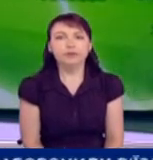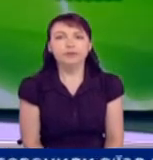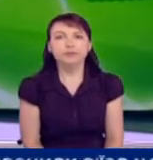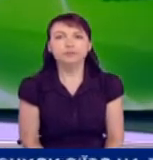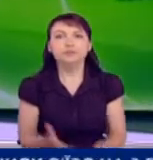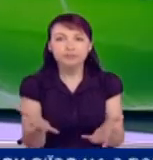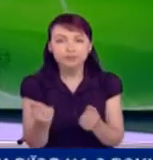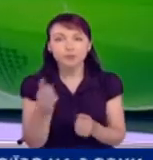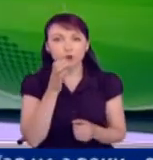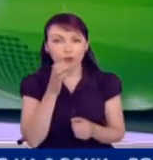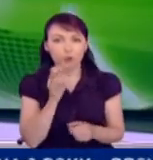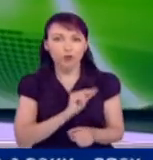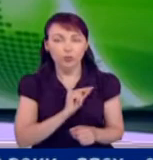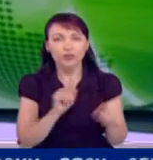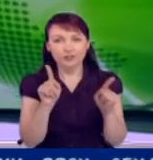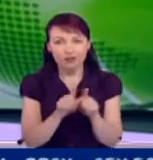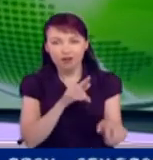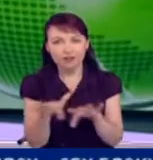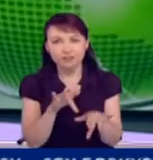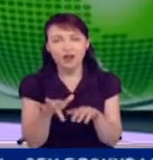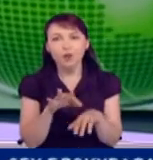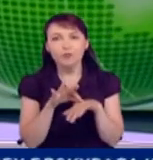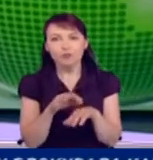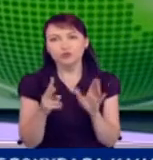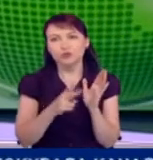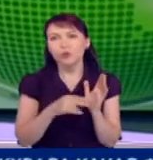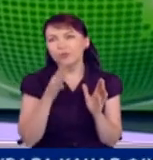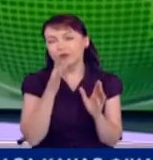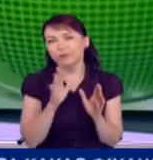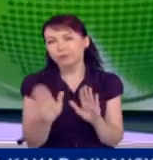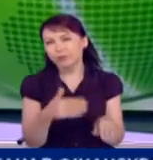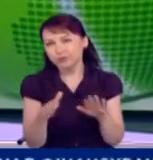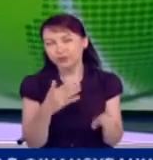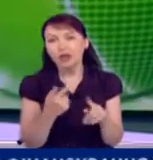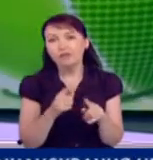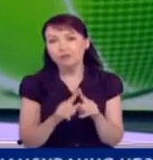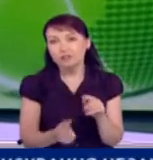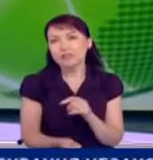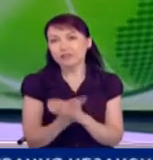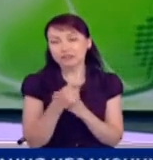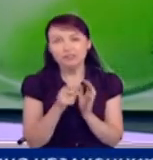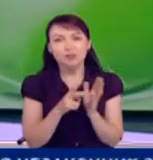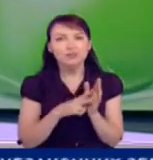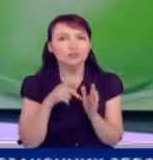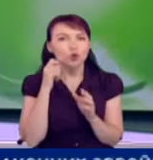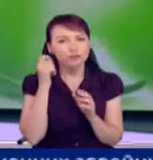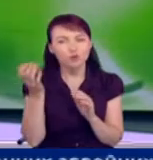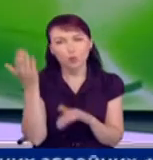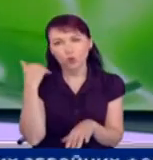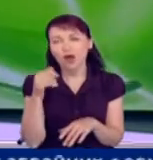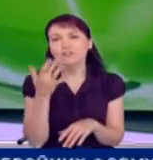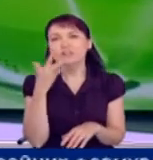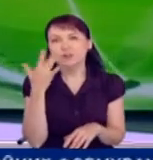«Візьми собаку на роботу» – така акція в Україні проходить вже 7-й рік поспіль. Зародилася традиція 17 років тому у Сполучених Штатах Америки,